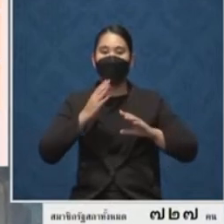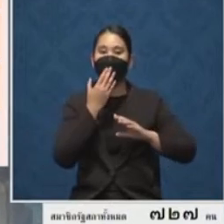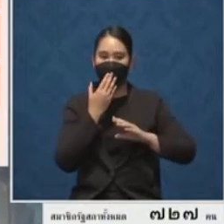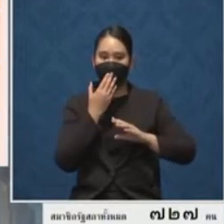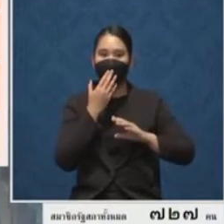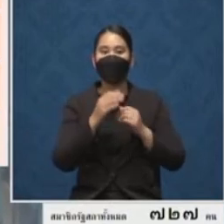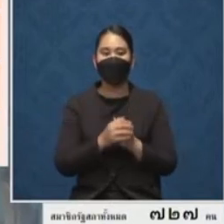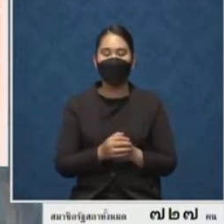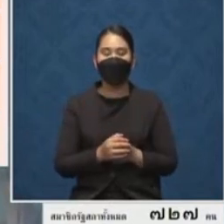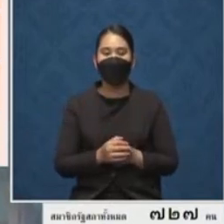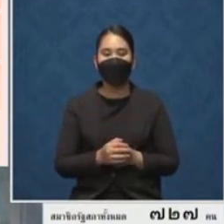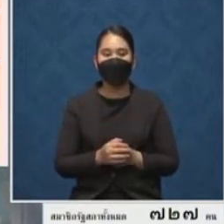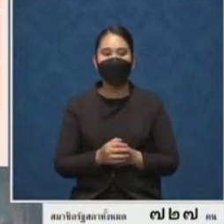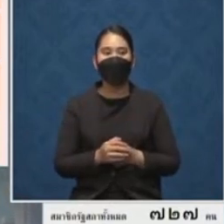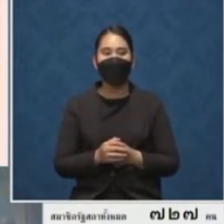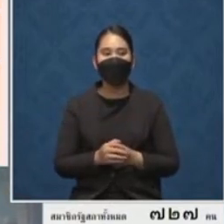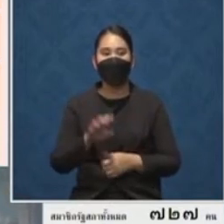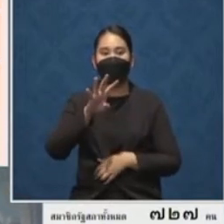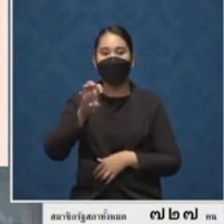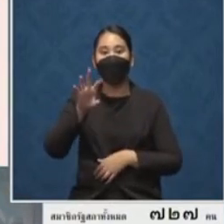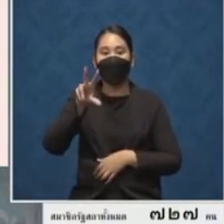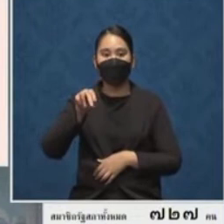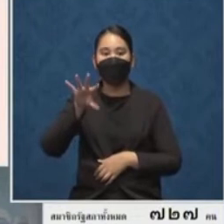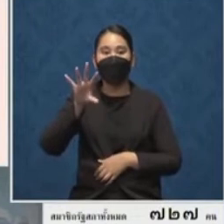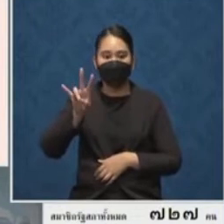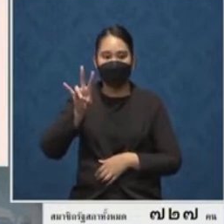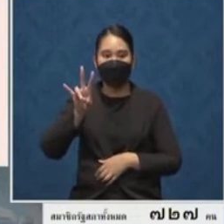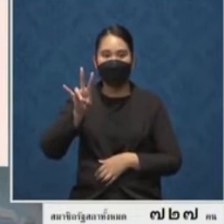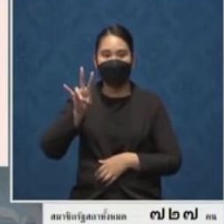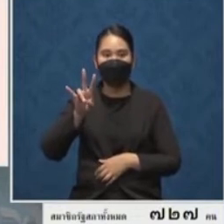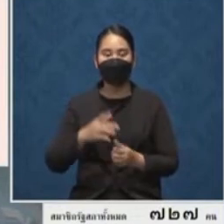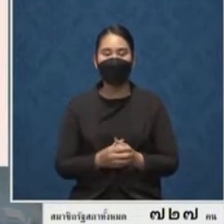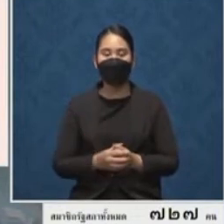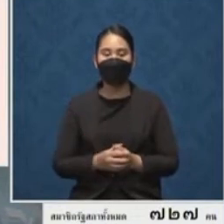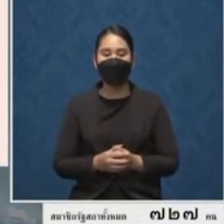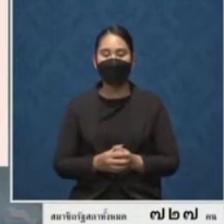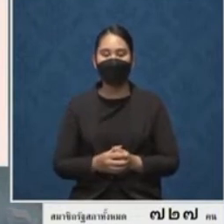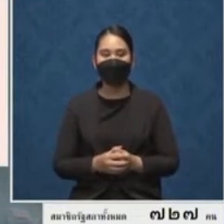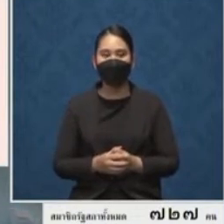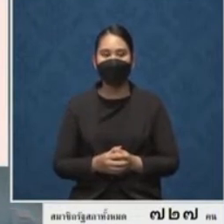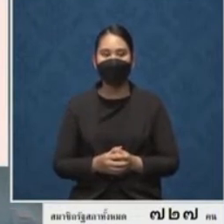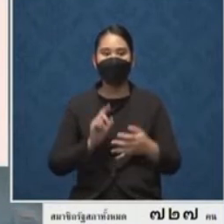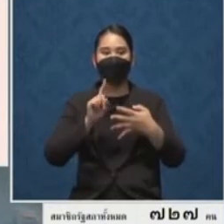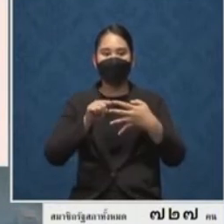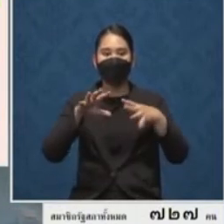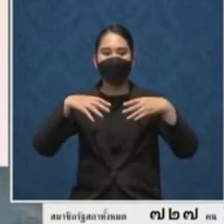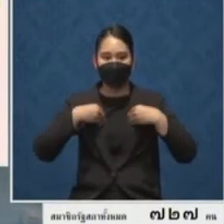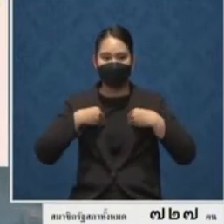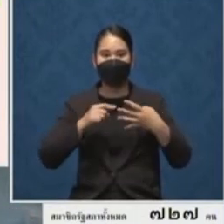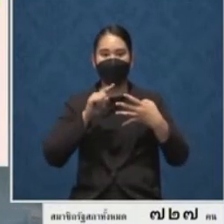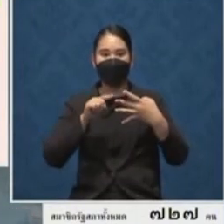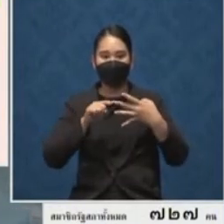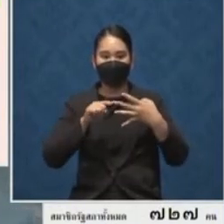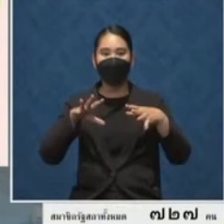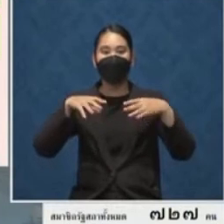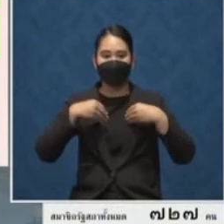437นางลินดาเชิดชัย 1รับหลักการ2รับหลักการ3รับห